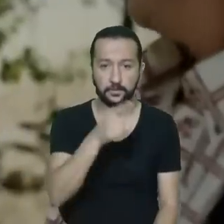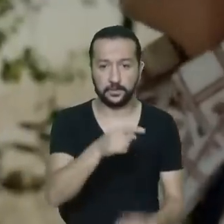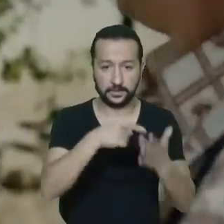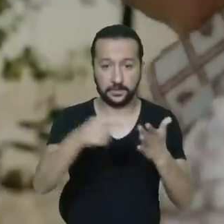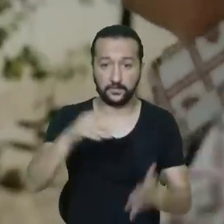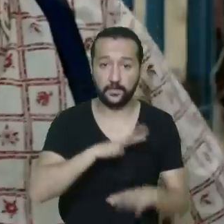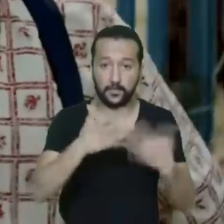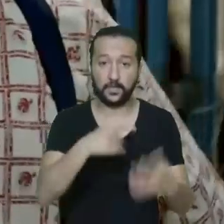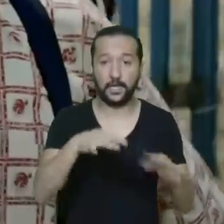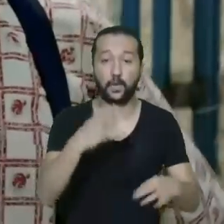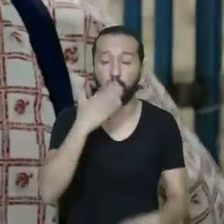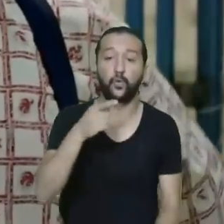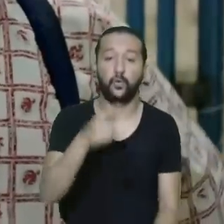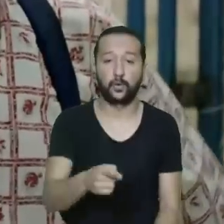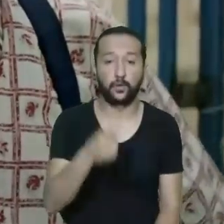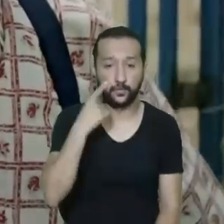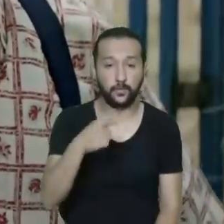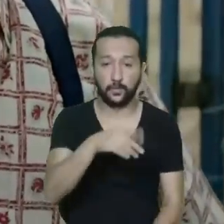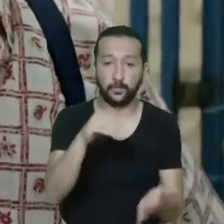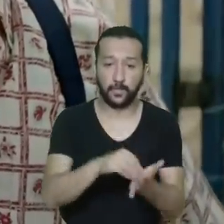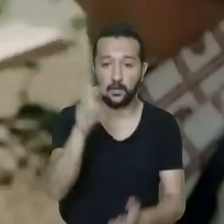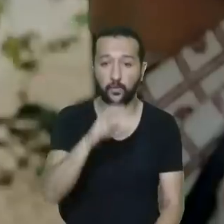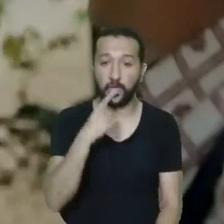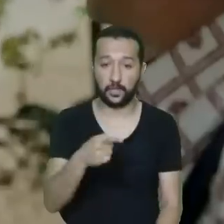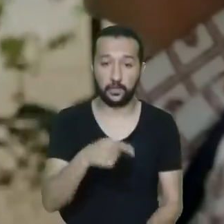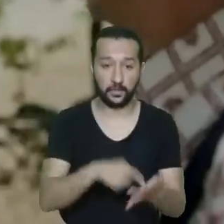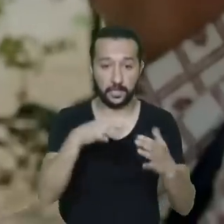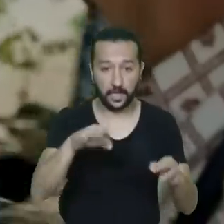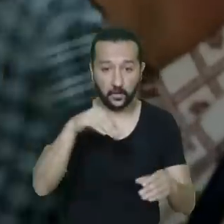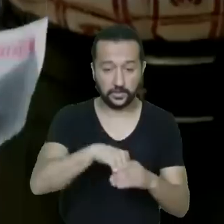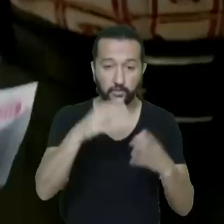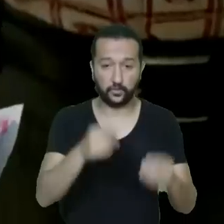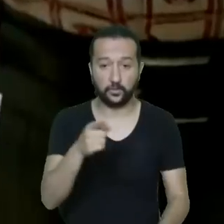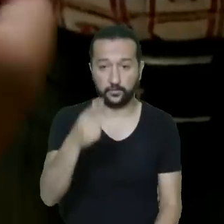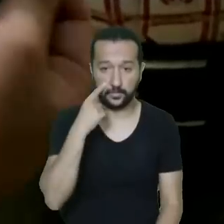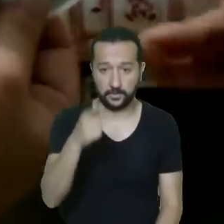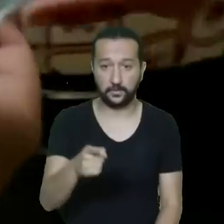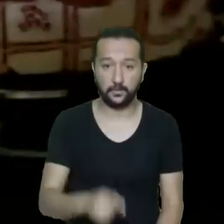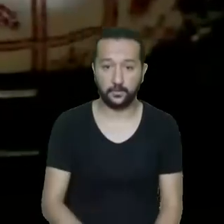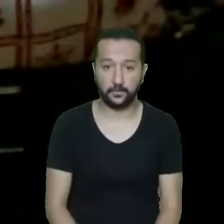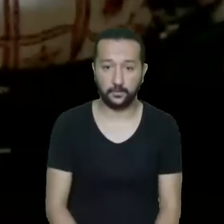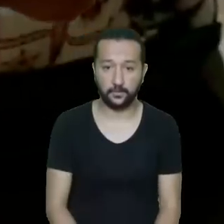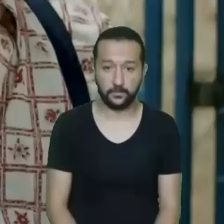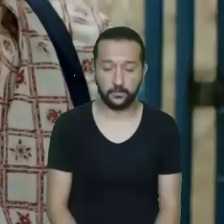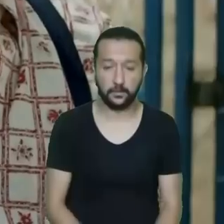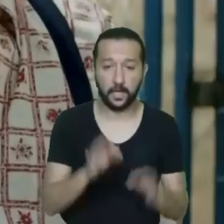Çizgisi var ama naylonu yok. Mark dediğin, dolar dediğin naylonun için durur. Aha bak. Hem senin parlağı